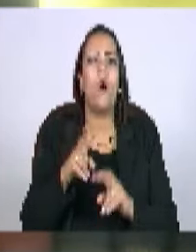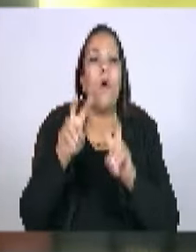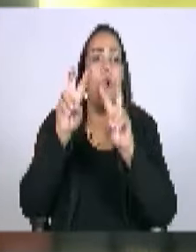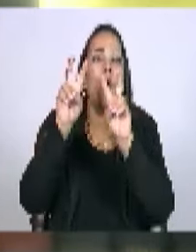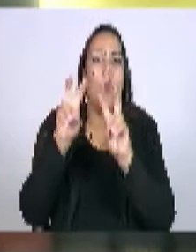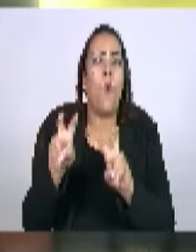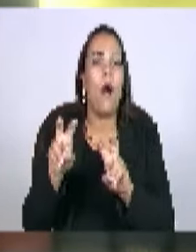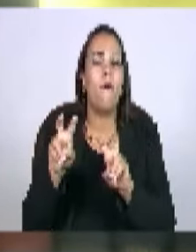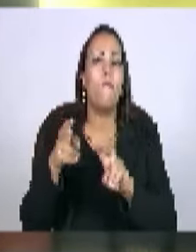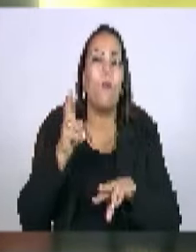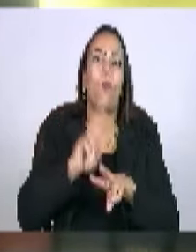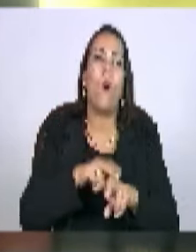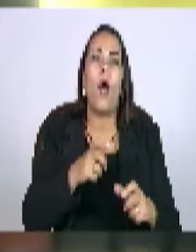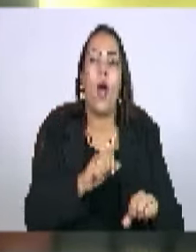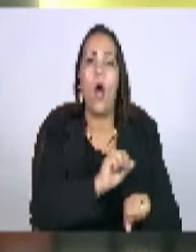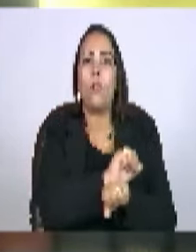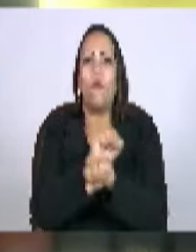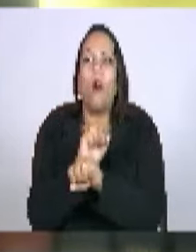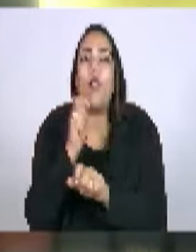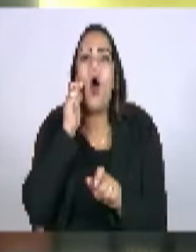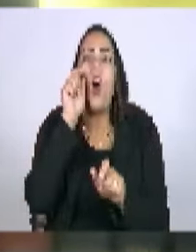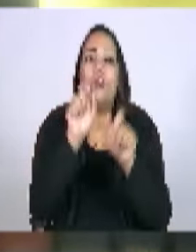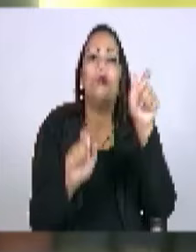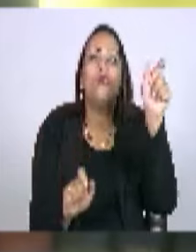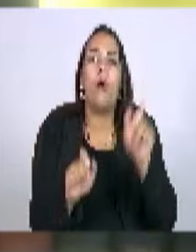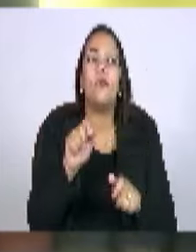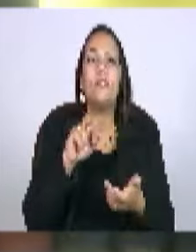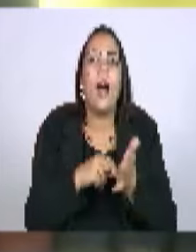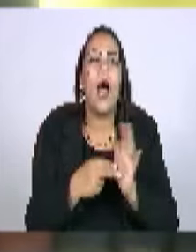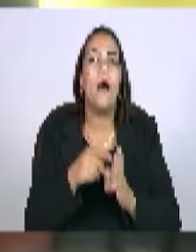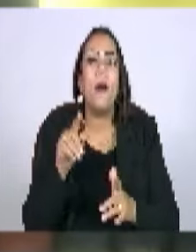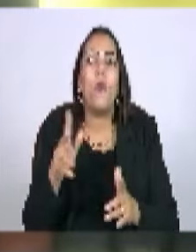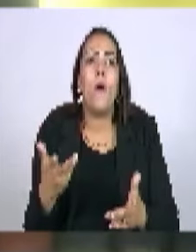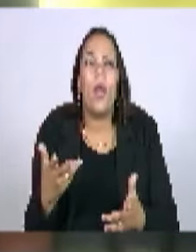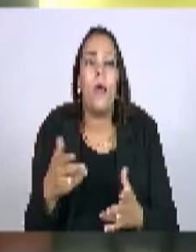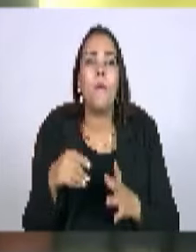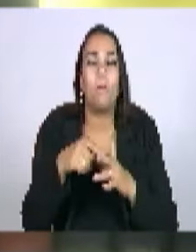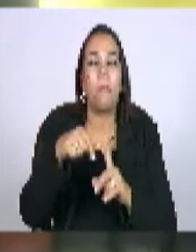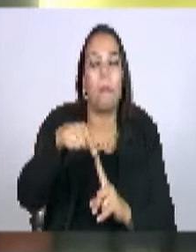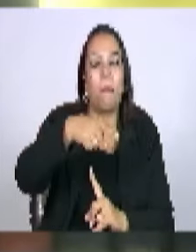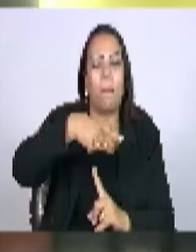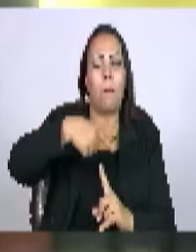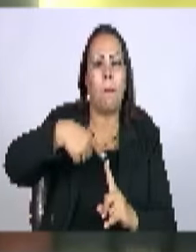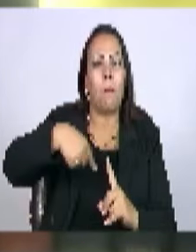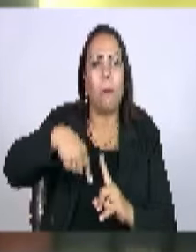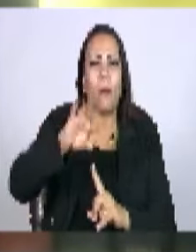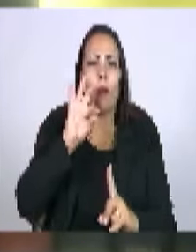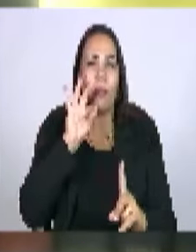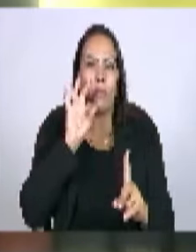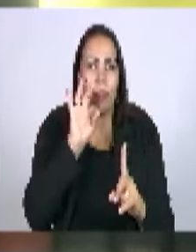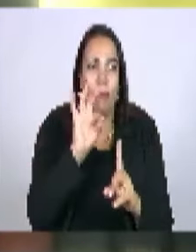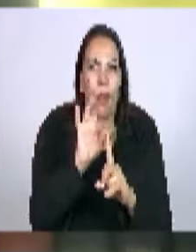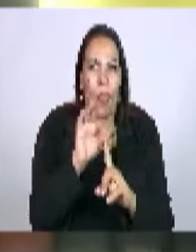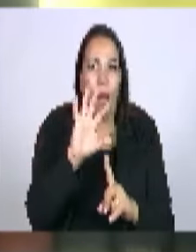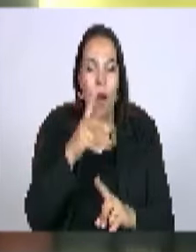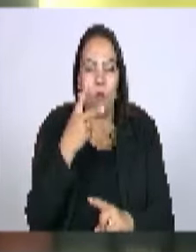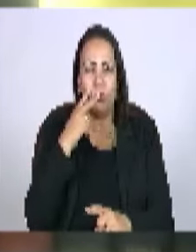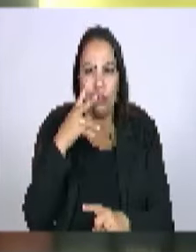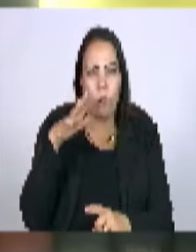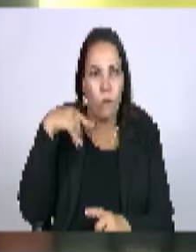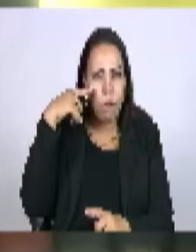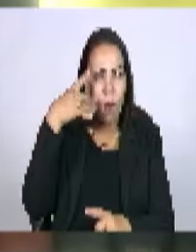واعتقال اشخاص ممن صارت حولهم ادله او شبهات بشان